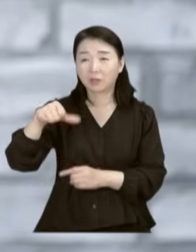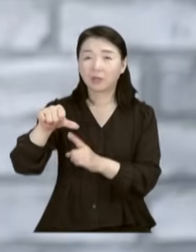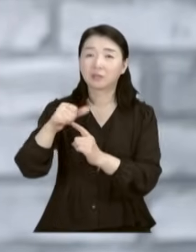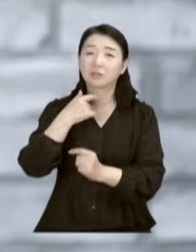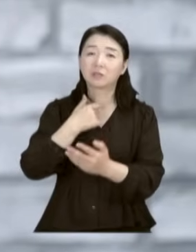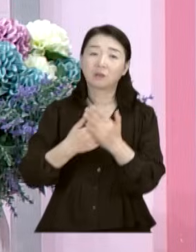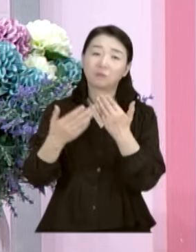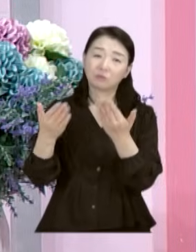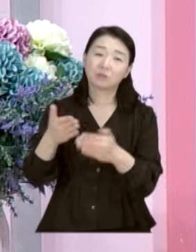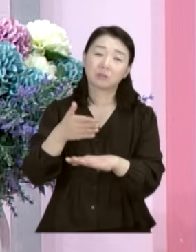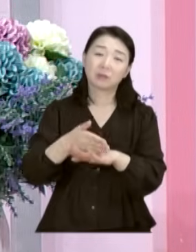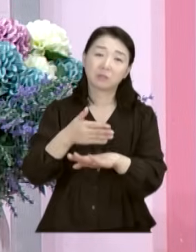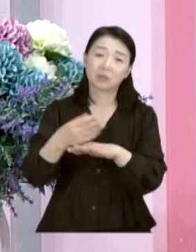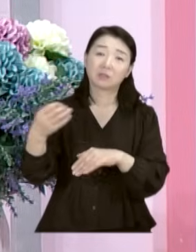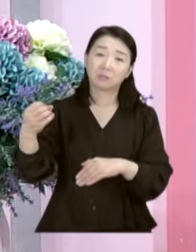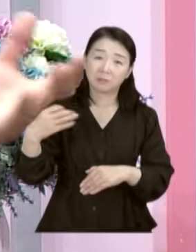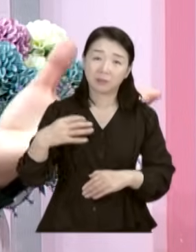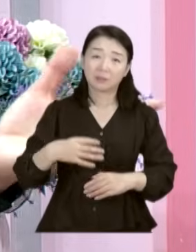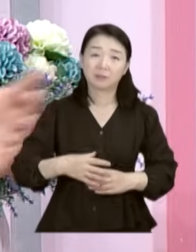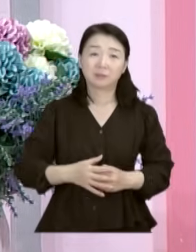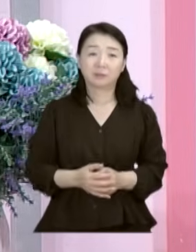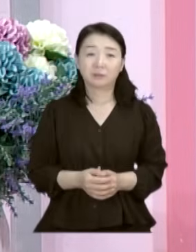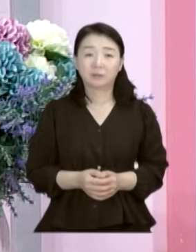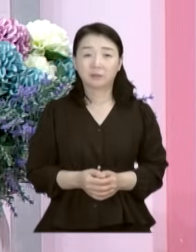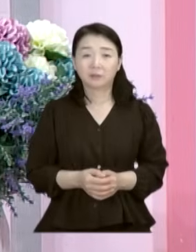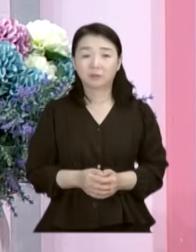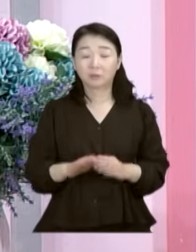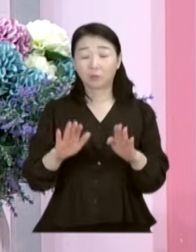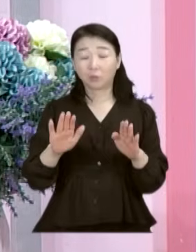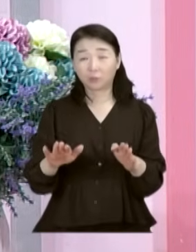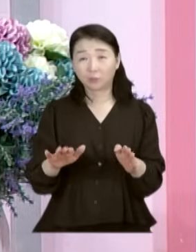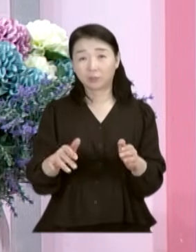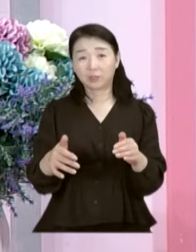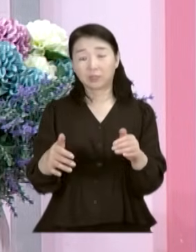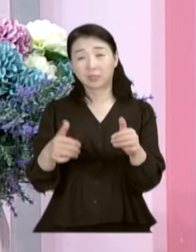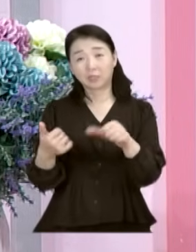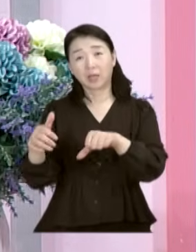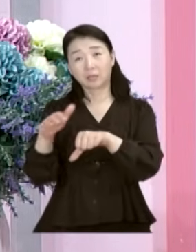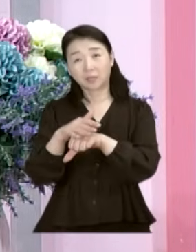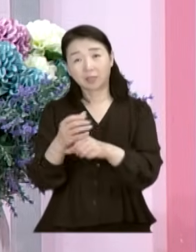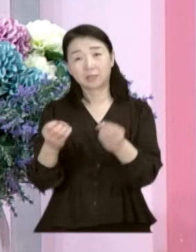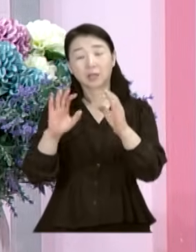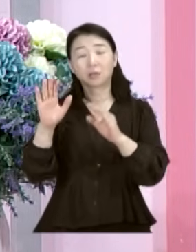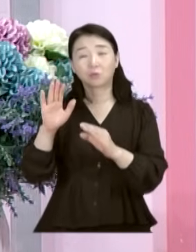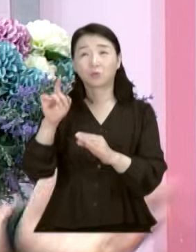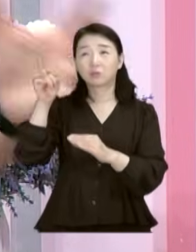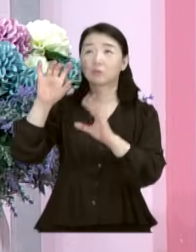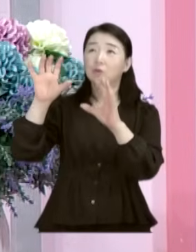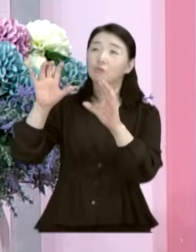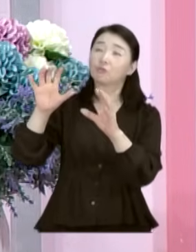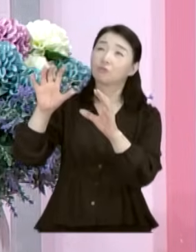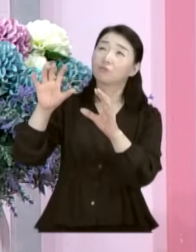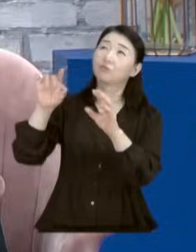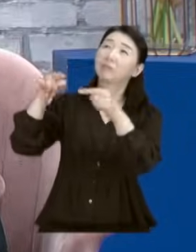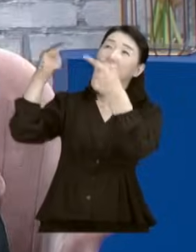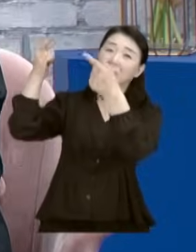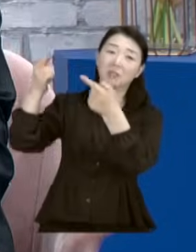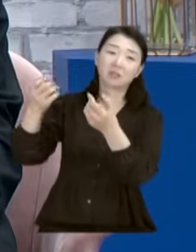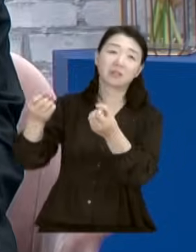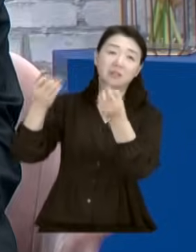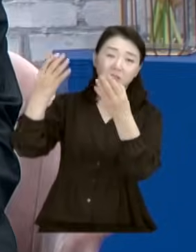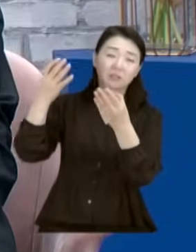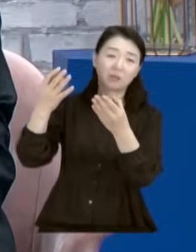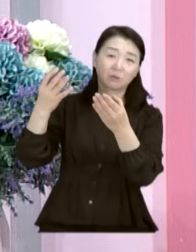이런 경험을 해주셔서 감사하고 우리는 오늘이 장례식장이 아니라 천국 한송식이었으면 좋겠다 함께 오셨대요 그